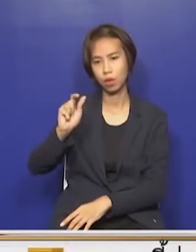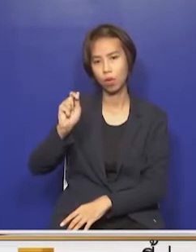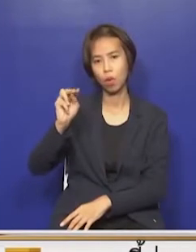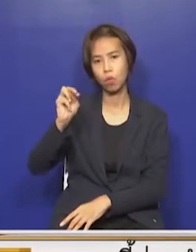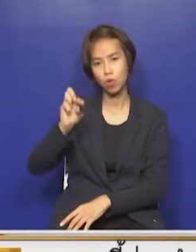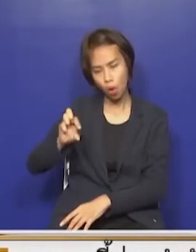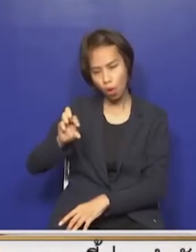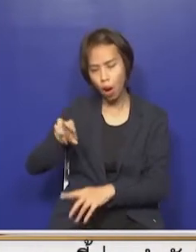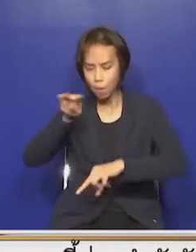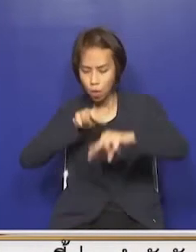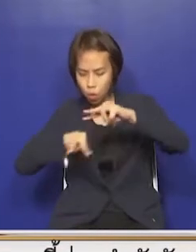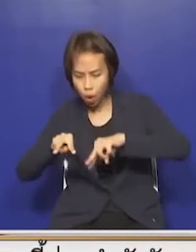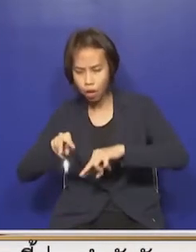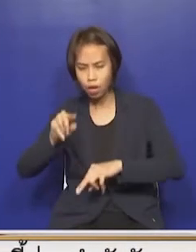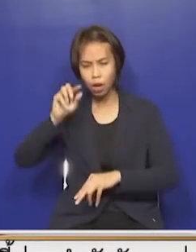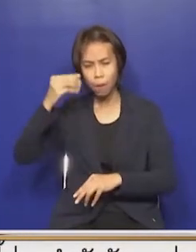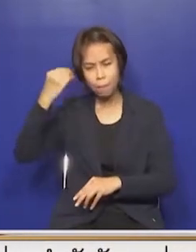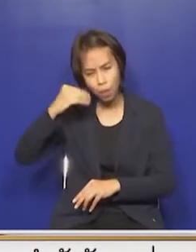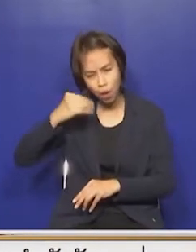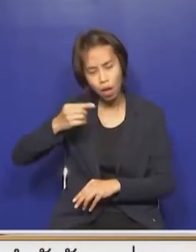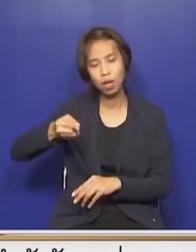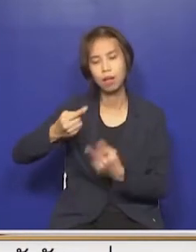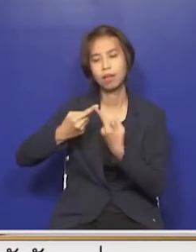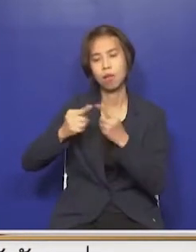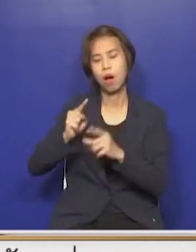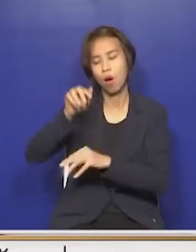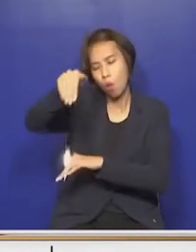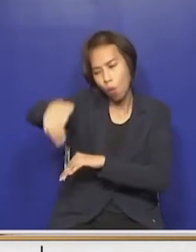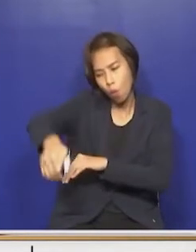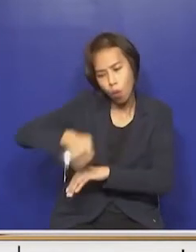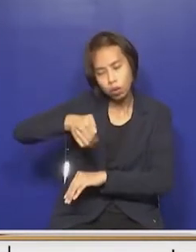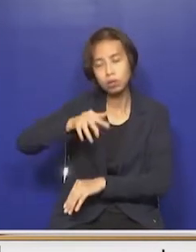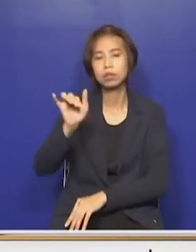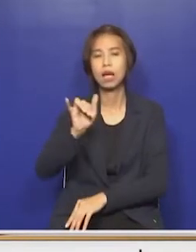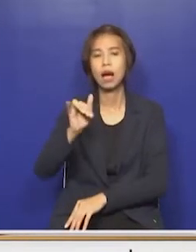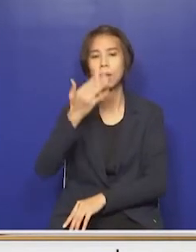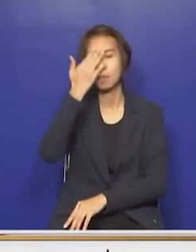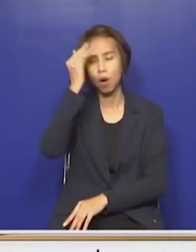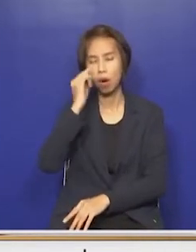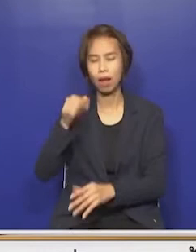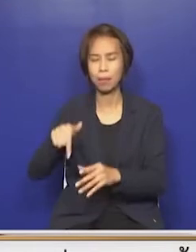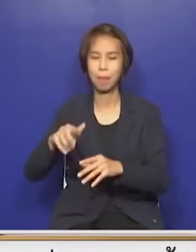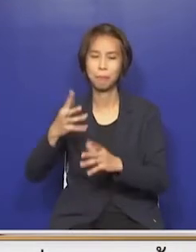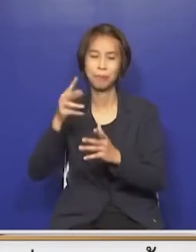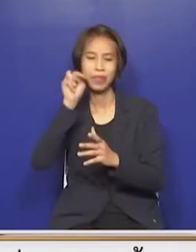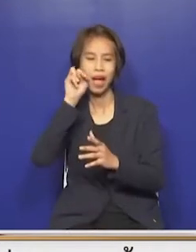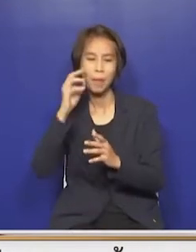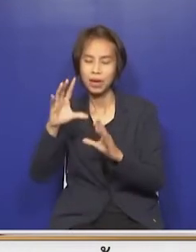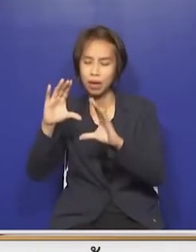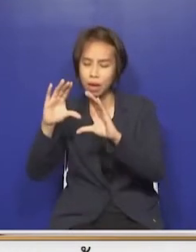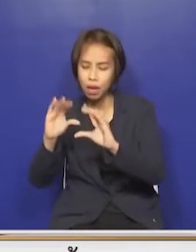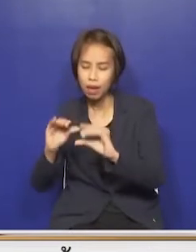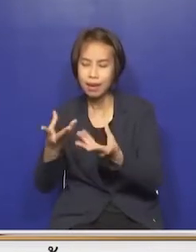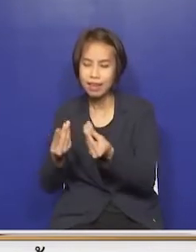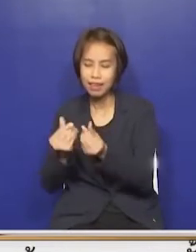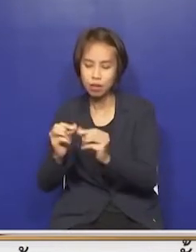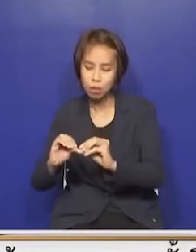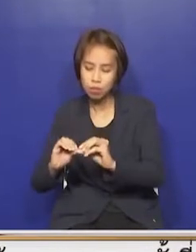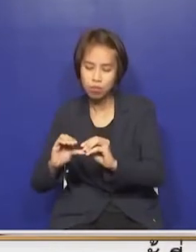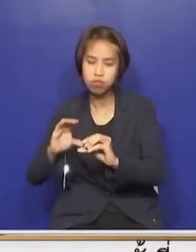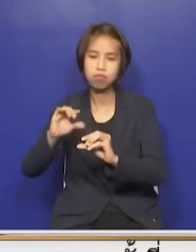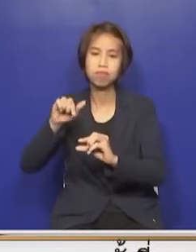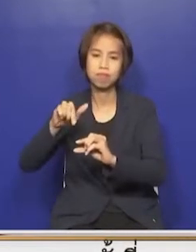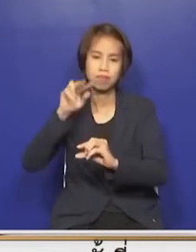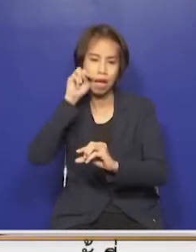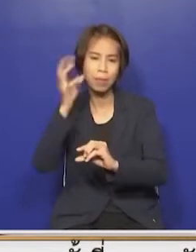ขุดให้กับพี่น้องประชาชนเนื่องจากมันตื้นเขินก็อยากฝากกรมชลประทานช่วยไปดูแลทุกสุขของพี่น้องประช